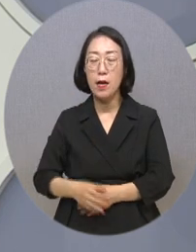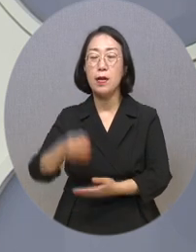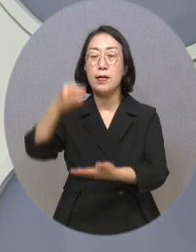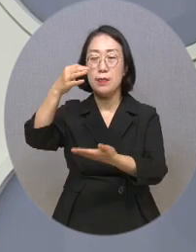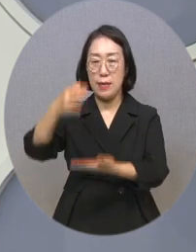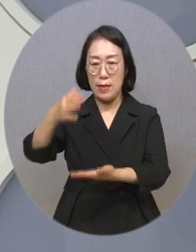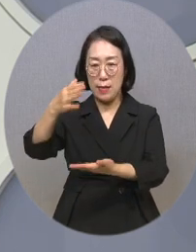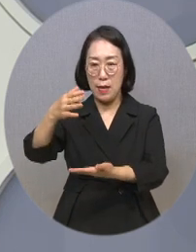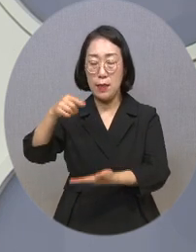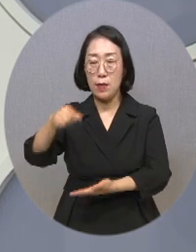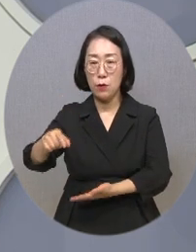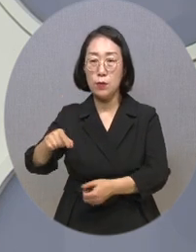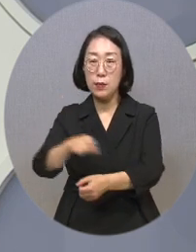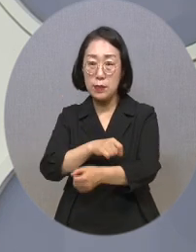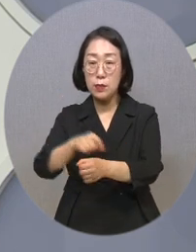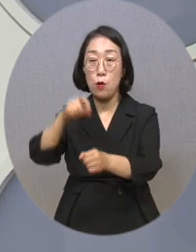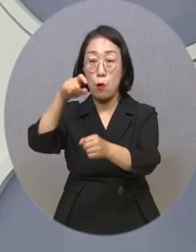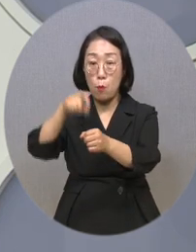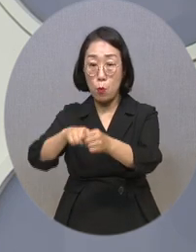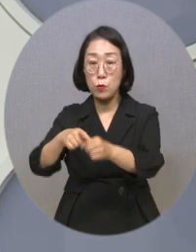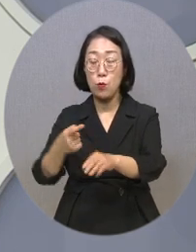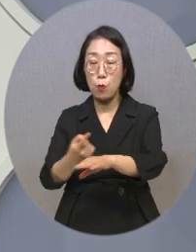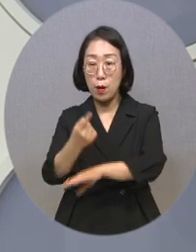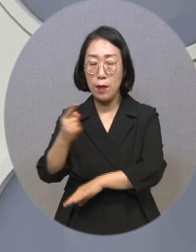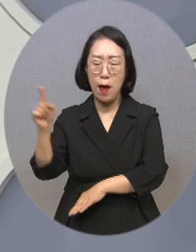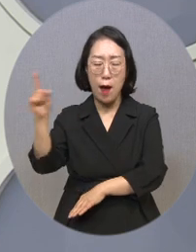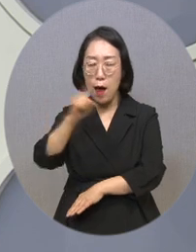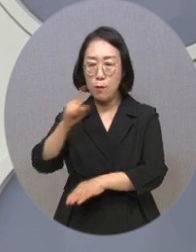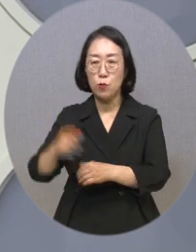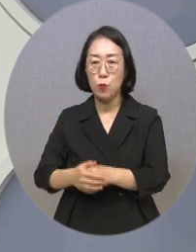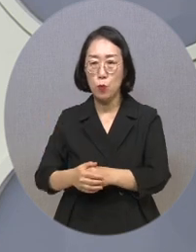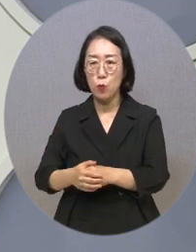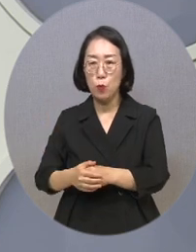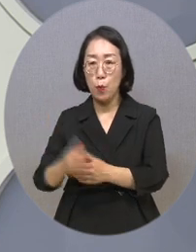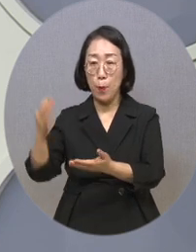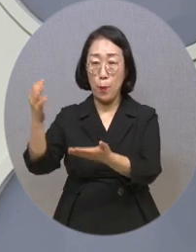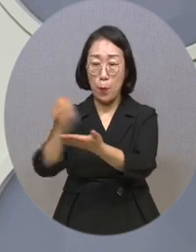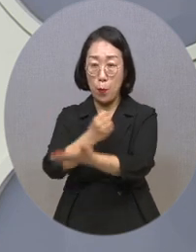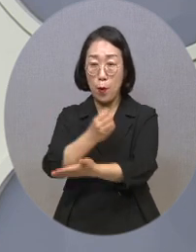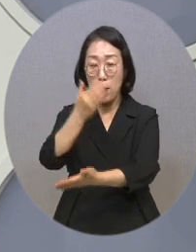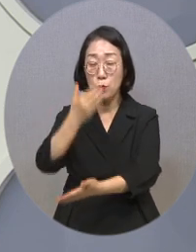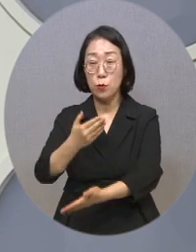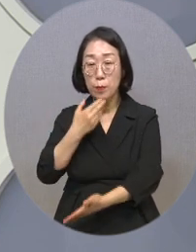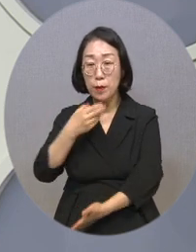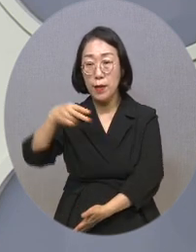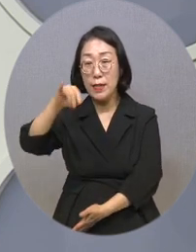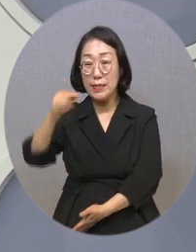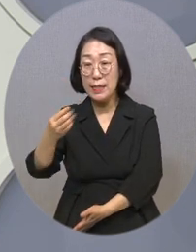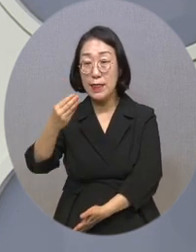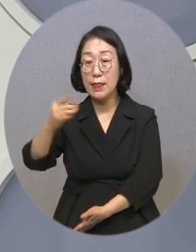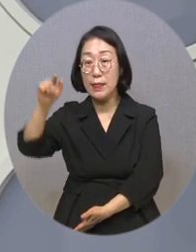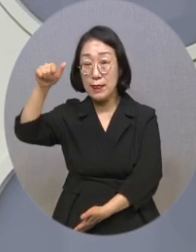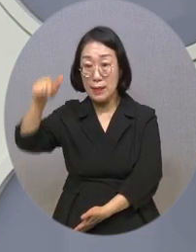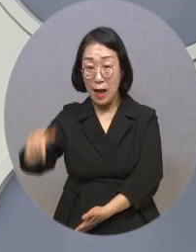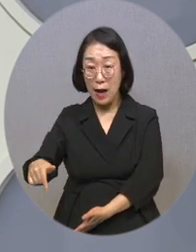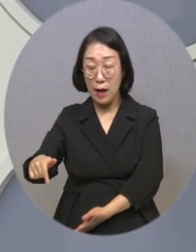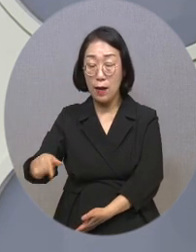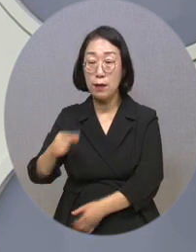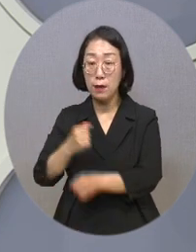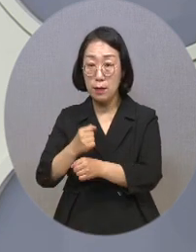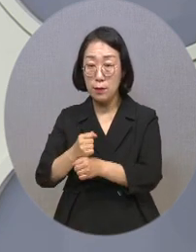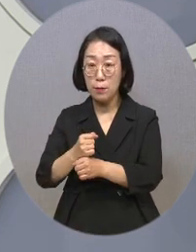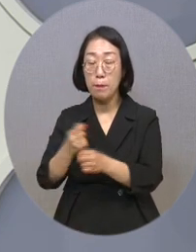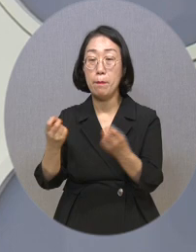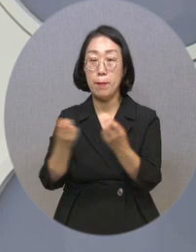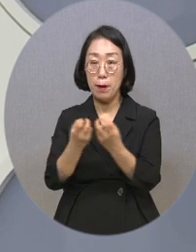자체 특정 목적 외에는 아무도 뭐 건드릴 수 없는 게 신탁이라는 제도가 있으니까 신탁을